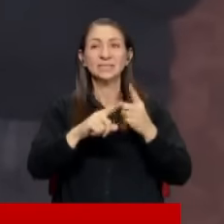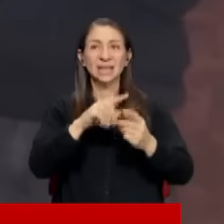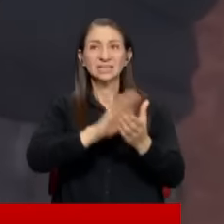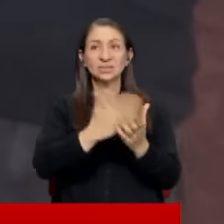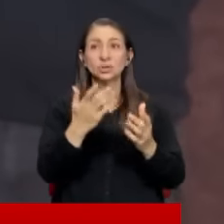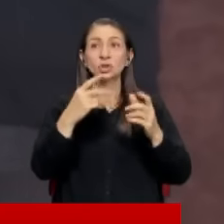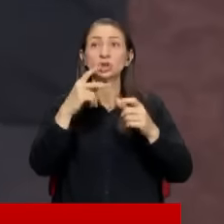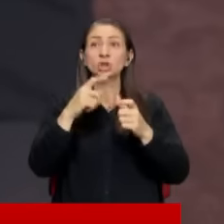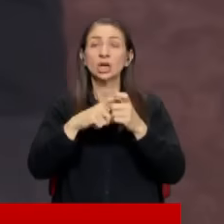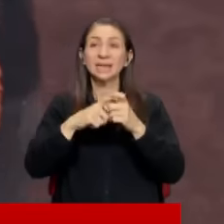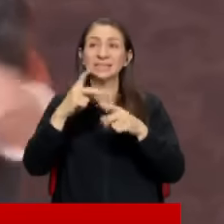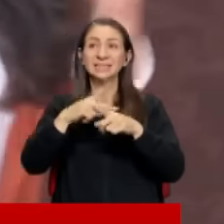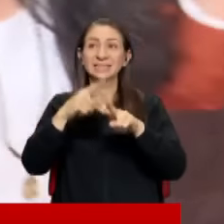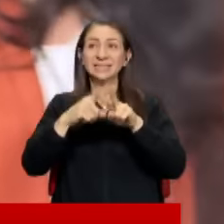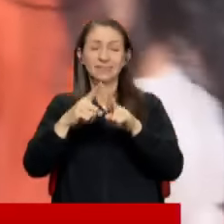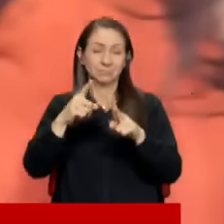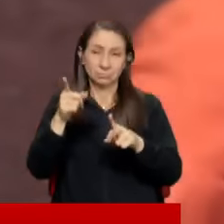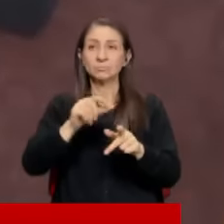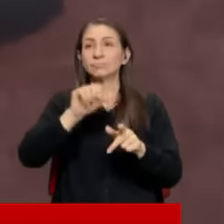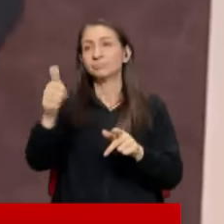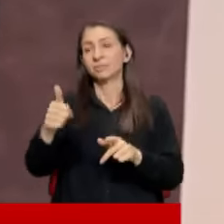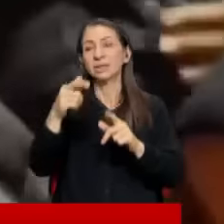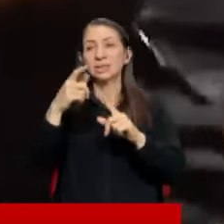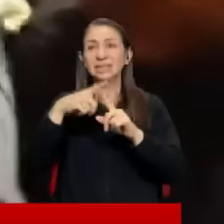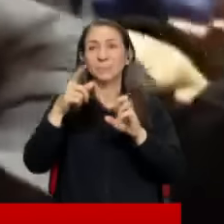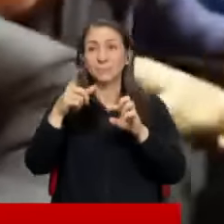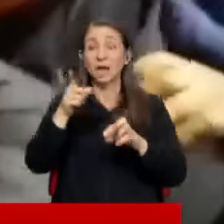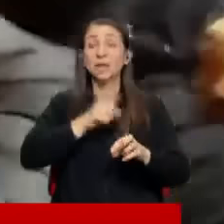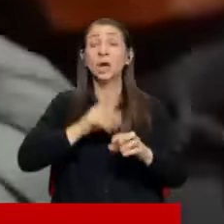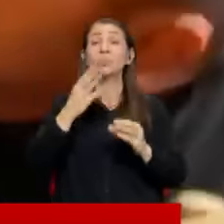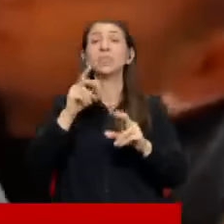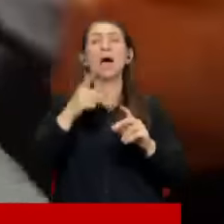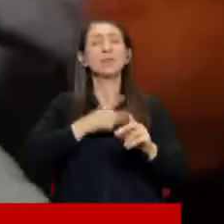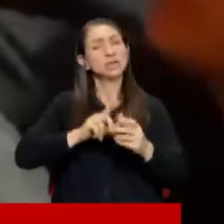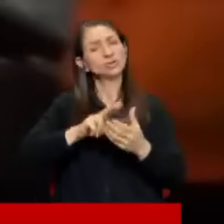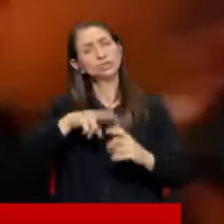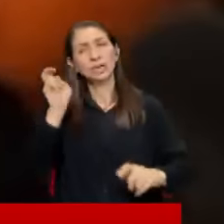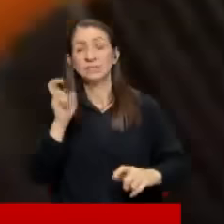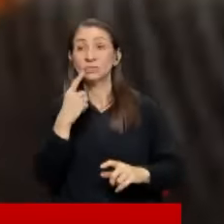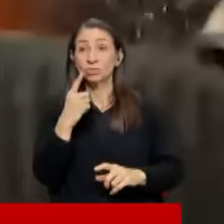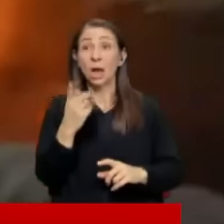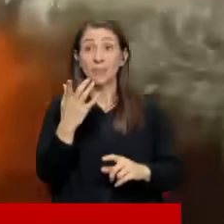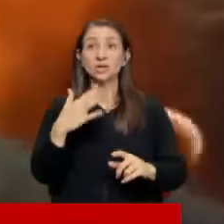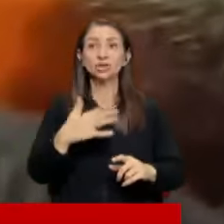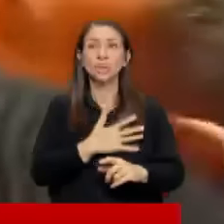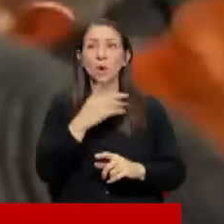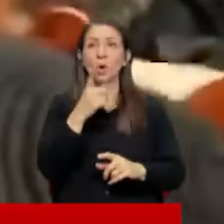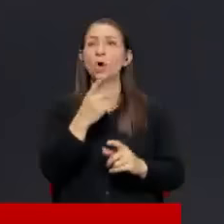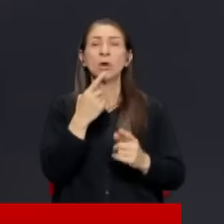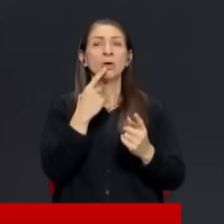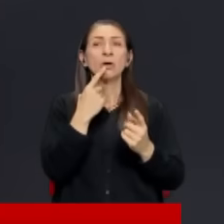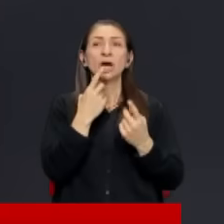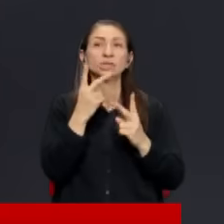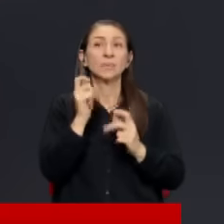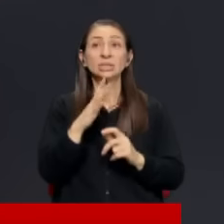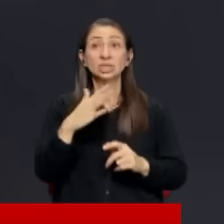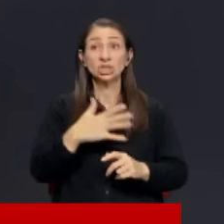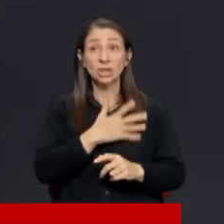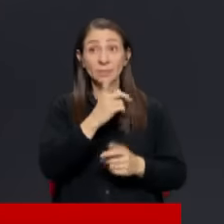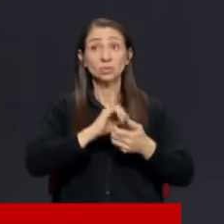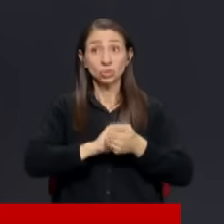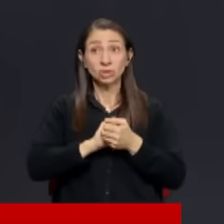eden Gökhan Zan'ı aday gösterdi. Zan, Lütfü Savaş aday olmazsa adaylıktan çekilebileceğini de söyledi ama CHP'den o hamle gelmedi. Cumhuriyet Halk